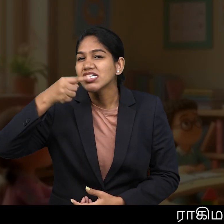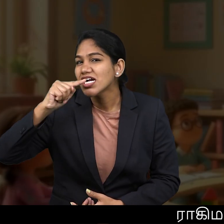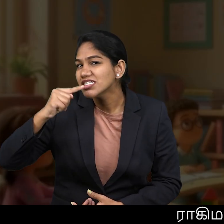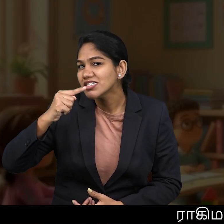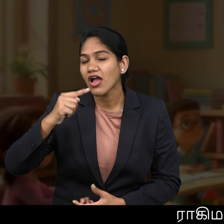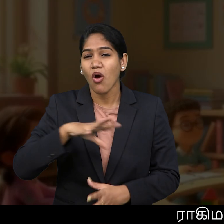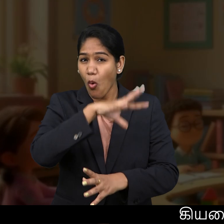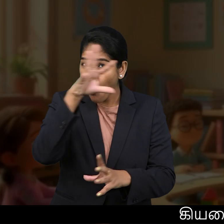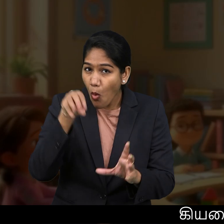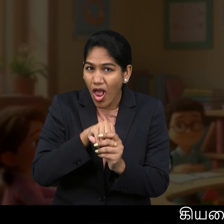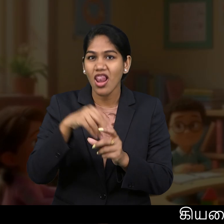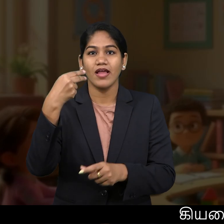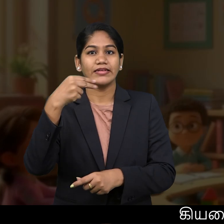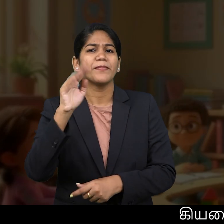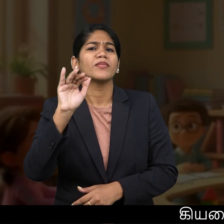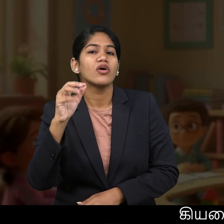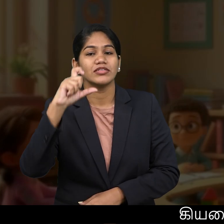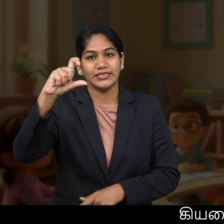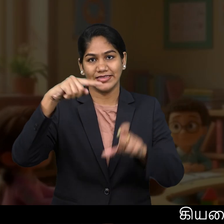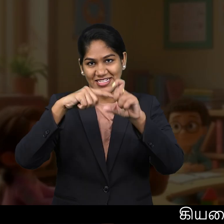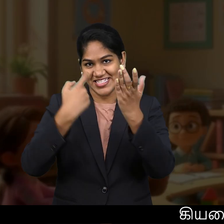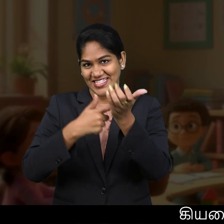மற்றும் சோளம் ஆகியவை தானியங்கள்.